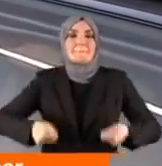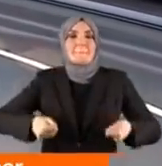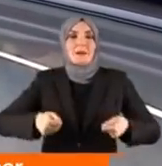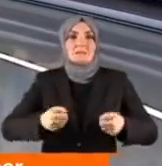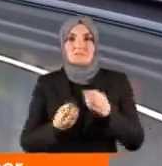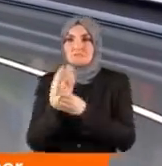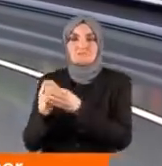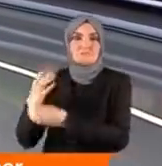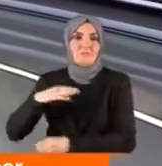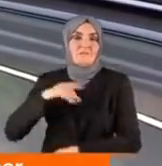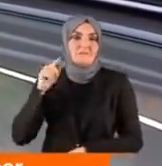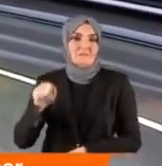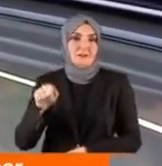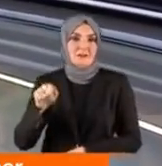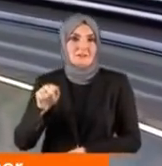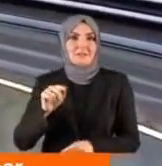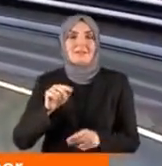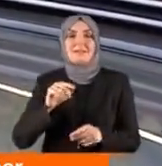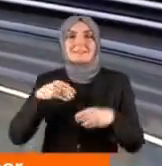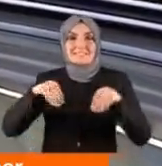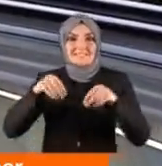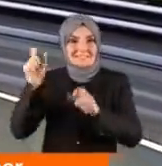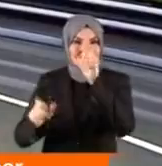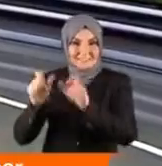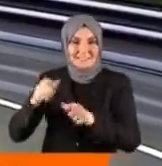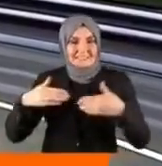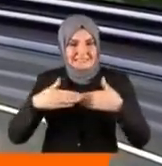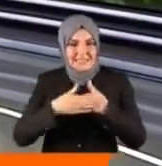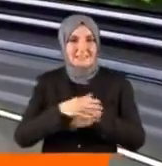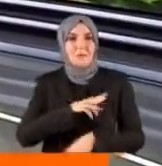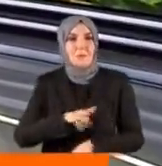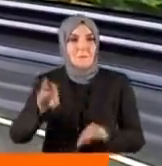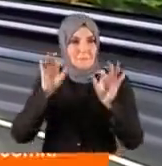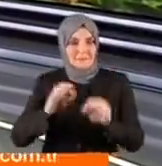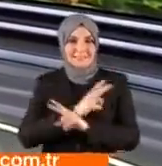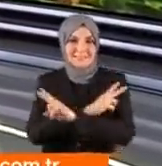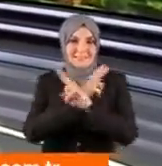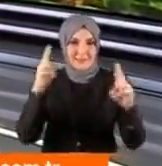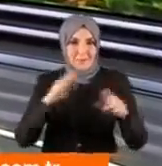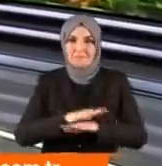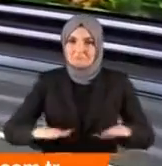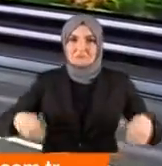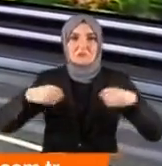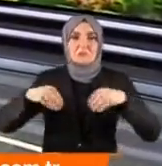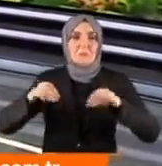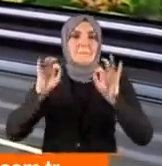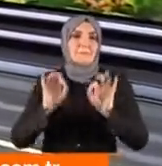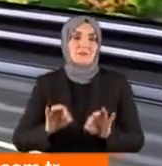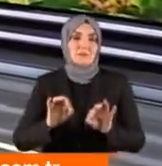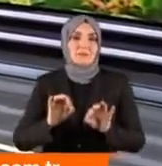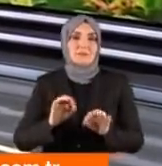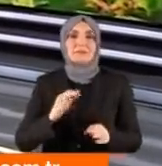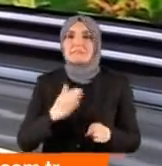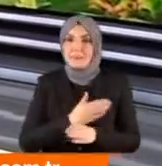geceden Halil yolunu tuttu gün aydınlanır aydınlanmaz da tezgahı kurdu sebze meyve alışverişini pazardan